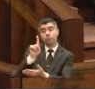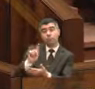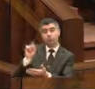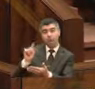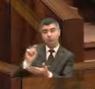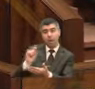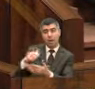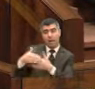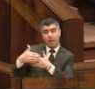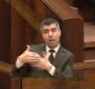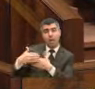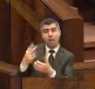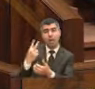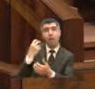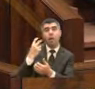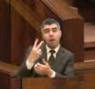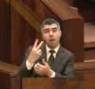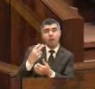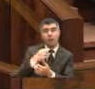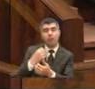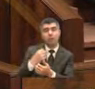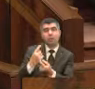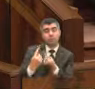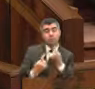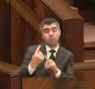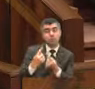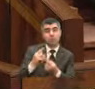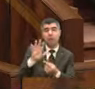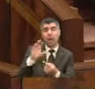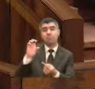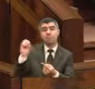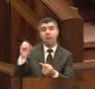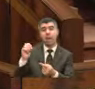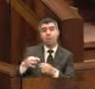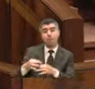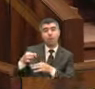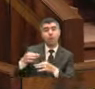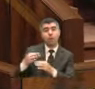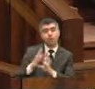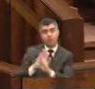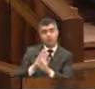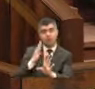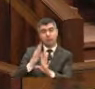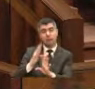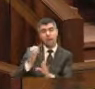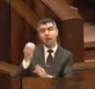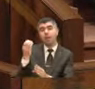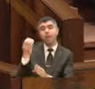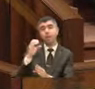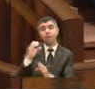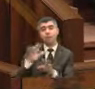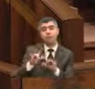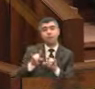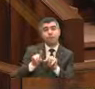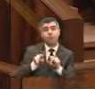عاد تتوصل السويفه، 500 متر في الصف. غنعطيكم فيديو سيد الوزير ديال المعاناه اليوميه